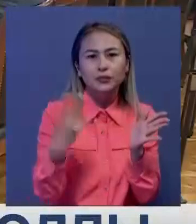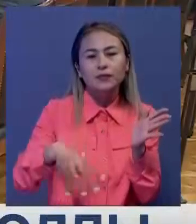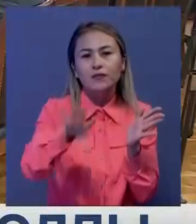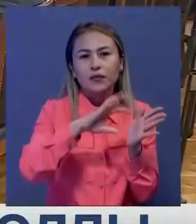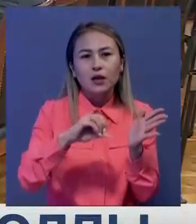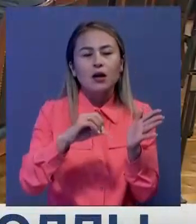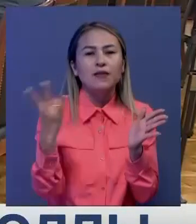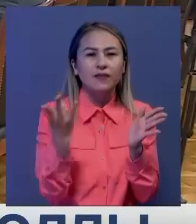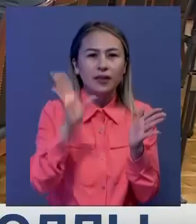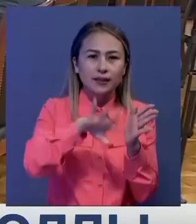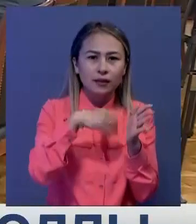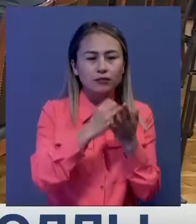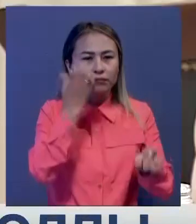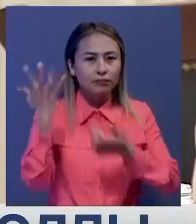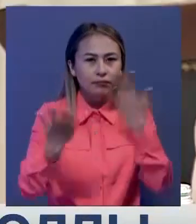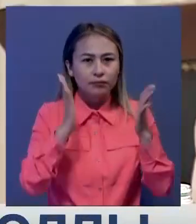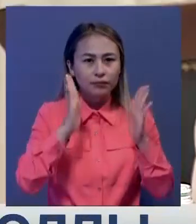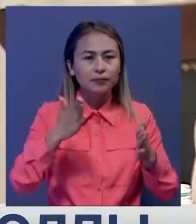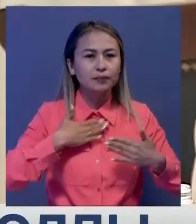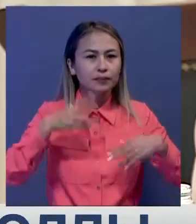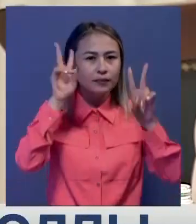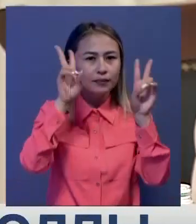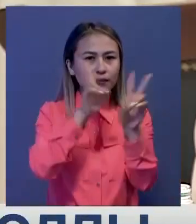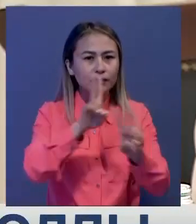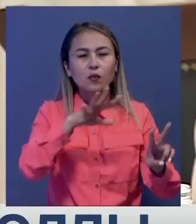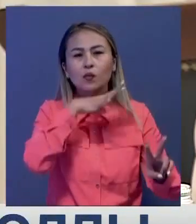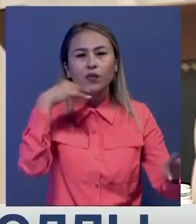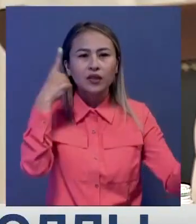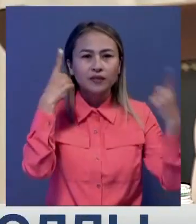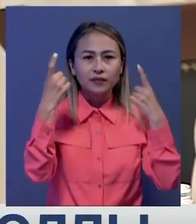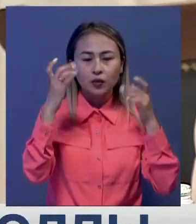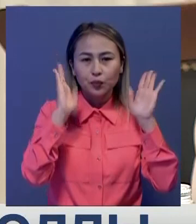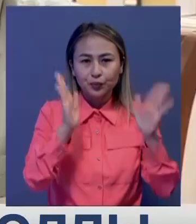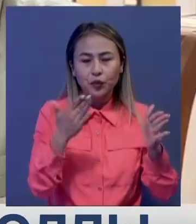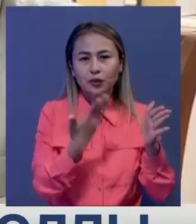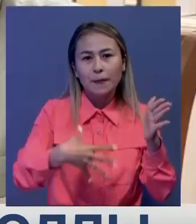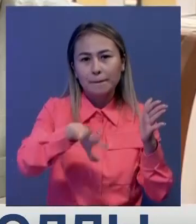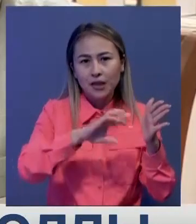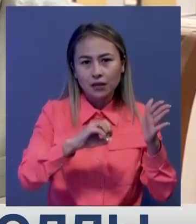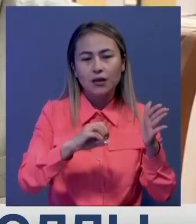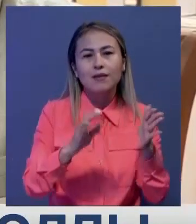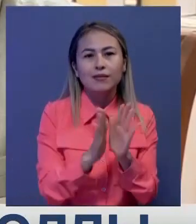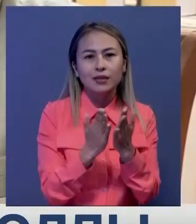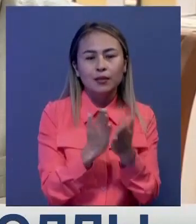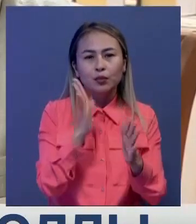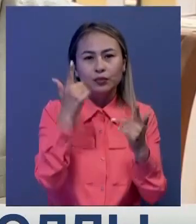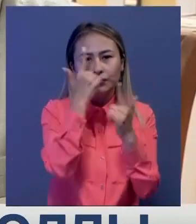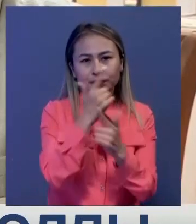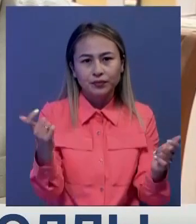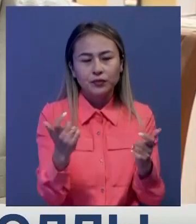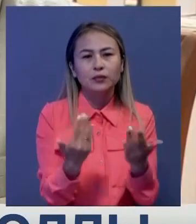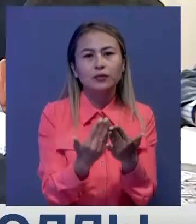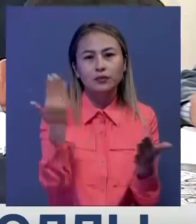жылдарды әлі де қазбалайды. Біз білмейтін талай тың мәлімет шығады. Оның барлығы осындай кітап болып жарық көреді.